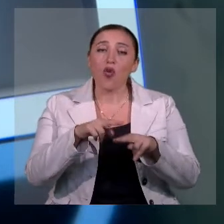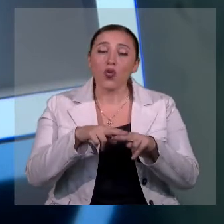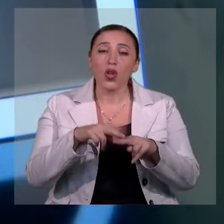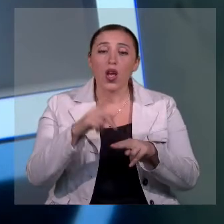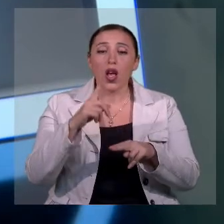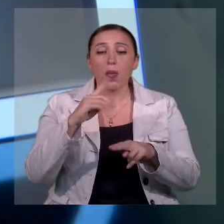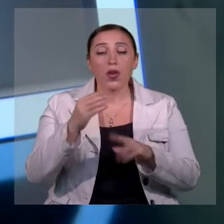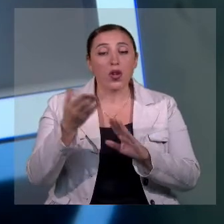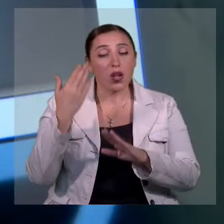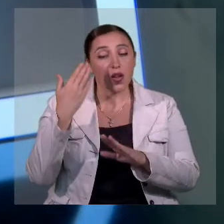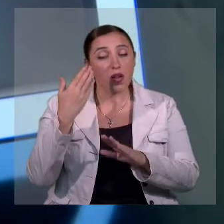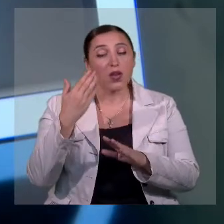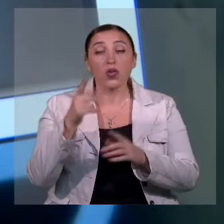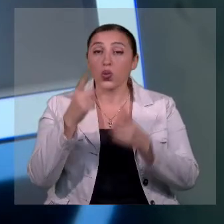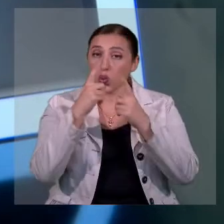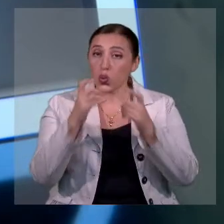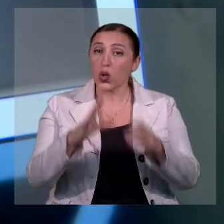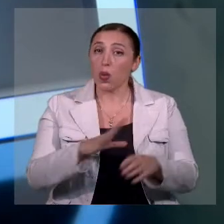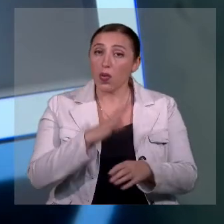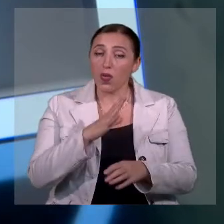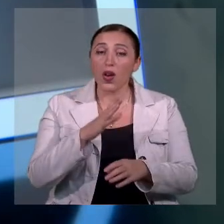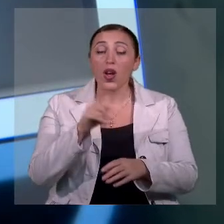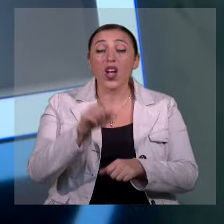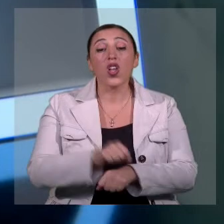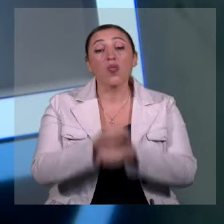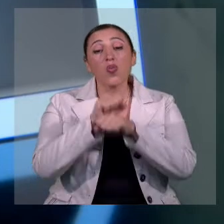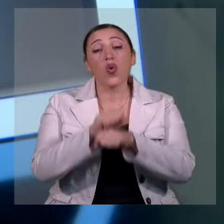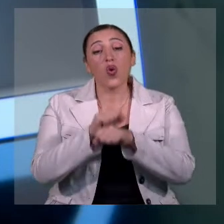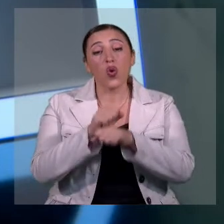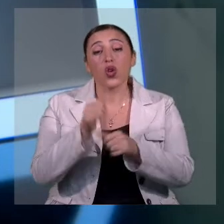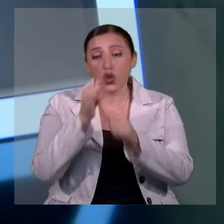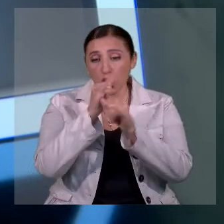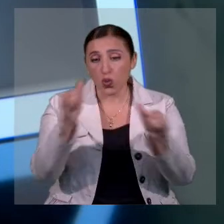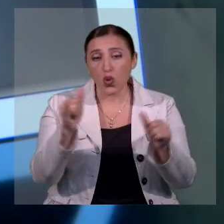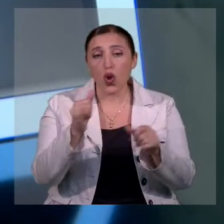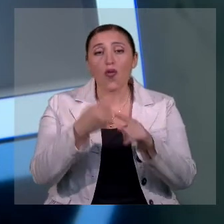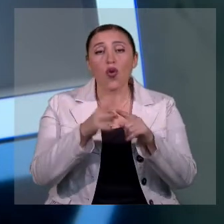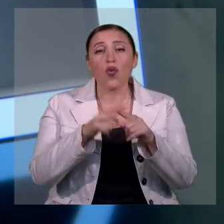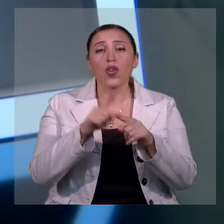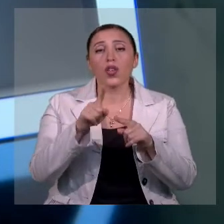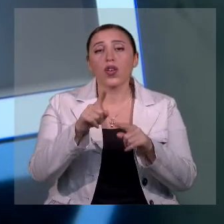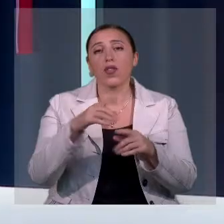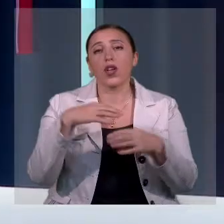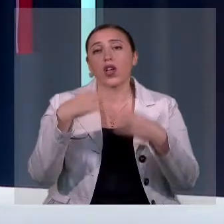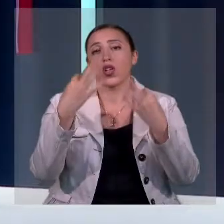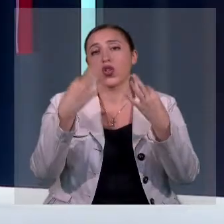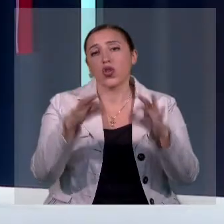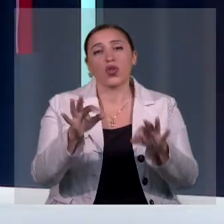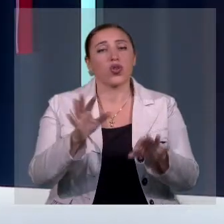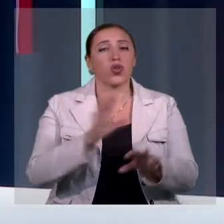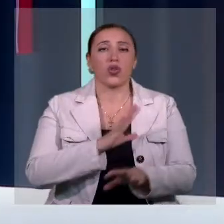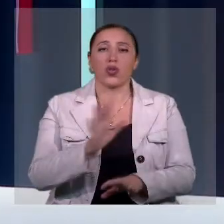անցած շաբաթավերջին զգուշացրել էր, որ ցրելու է ողոքի ակցիան, քանի որ այն չի արտոնվել։